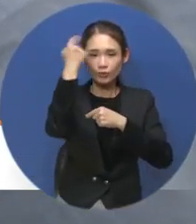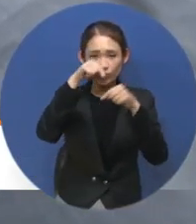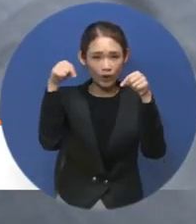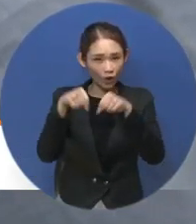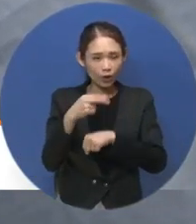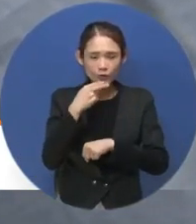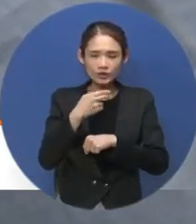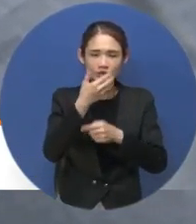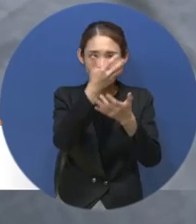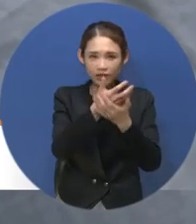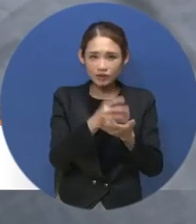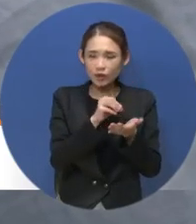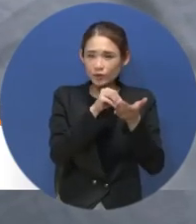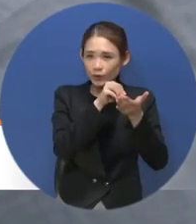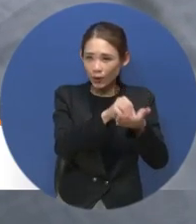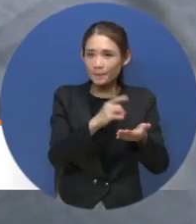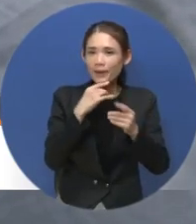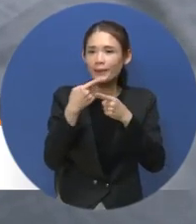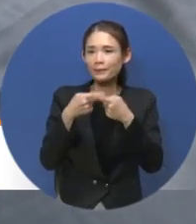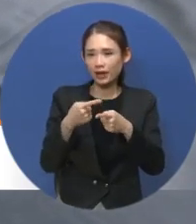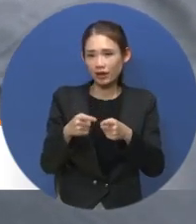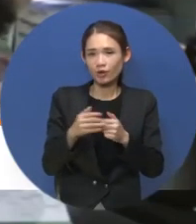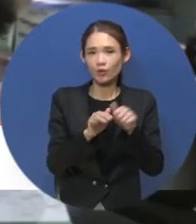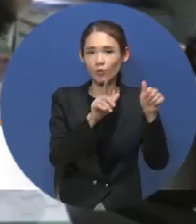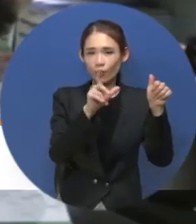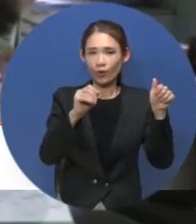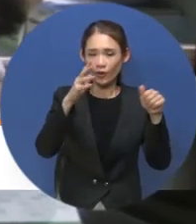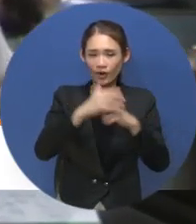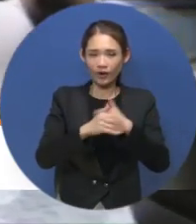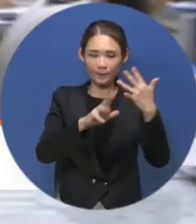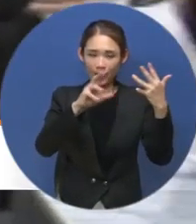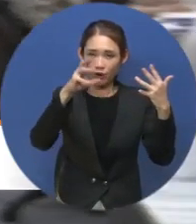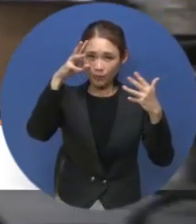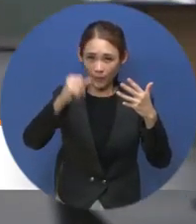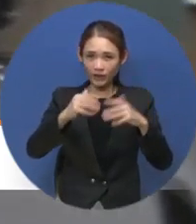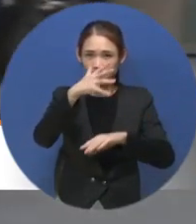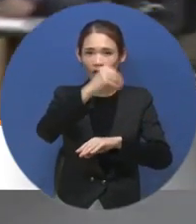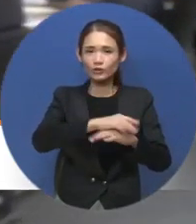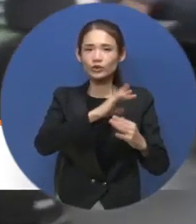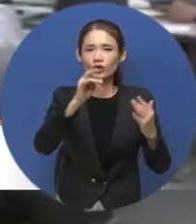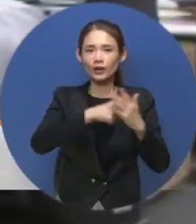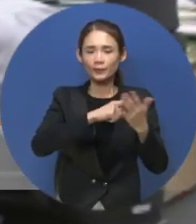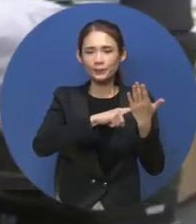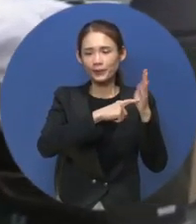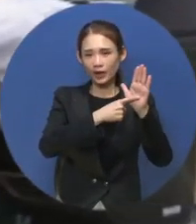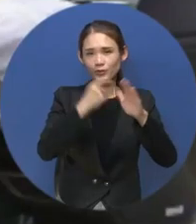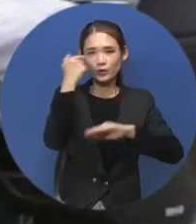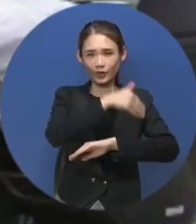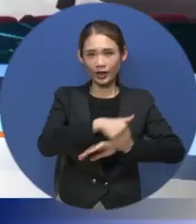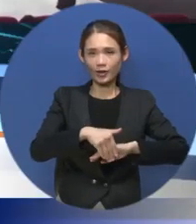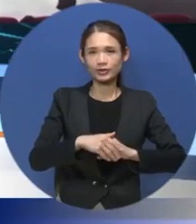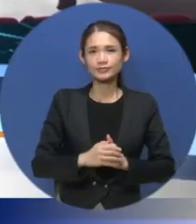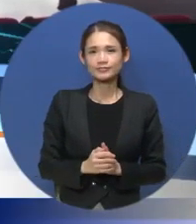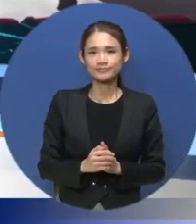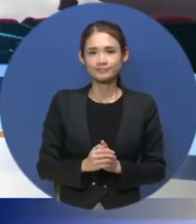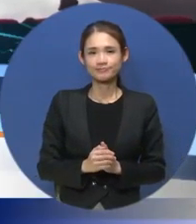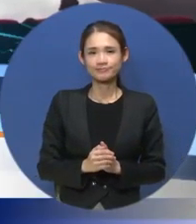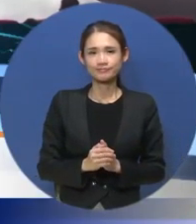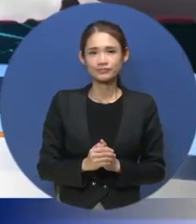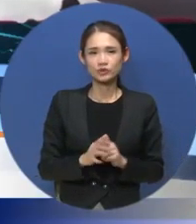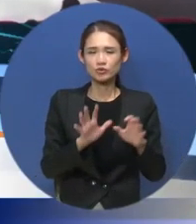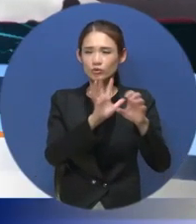신청 대상에서 제외됩니다. 신청기간은 오는 28일까지며 주소지 관할 주민센터를 방문해 접수